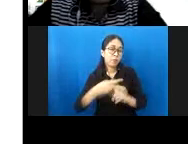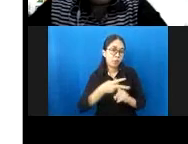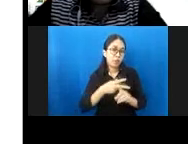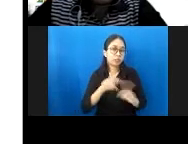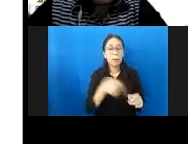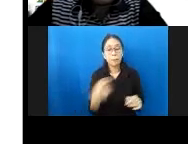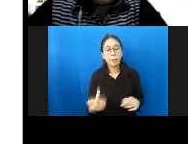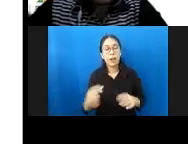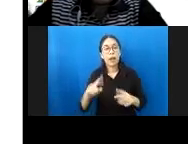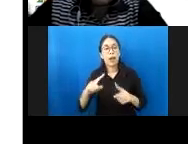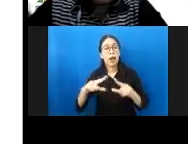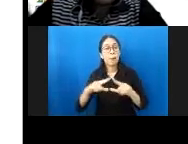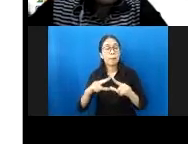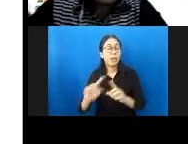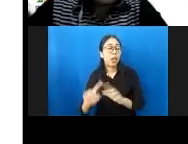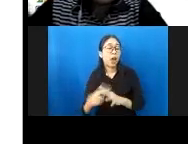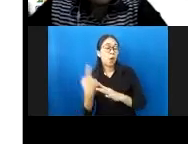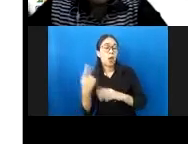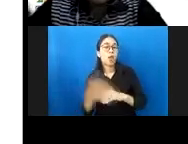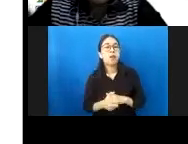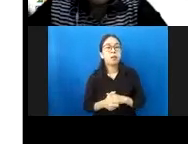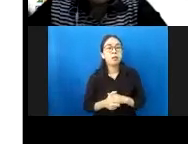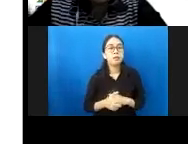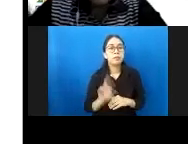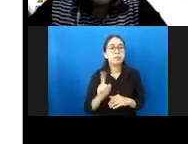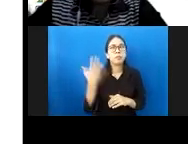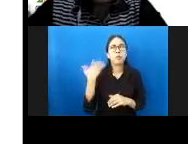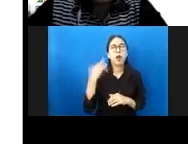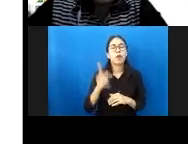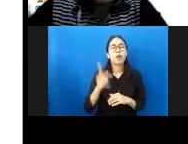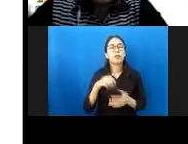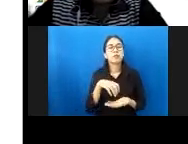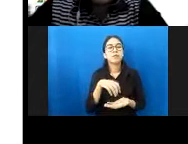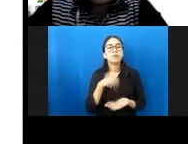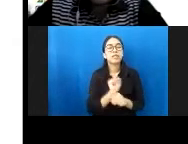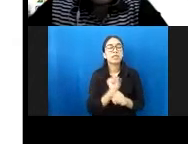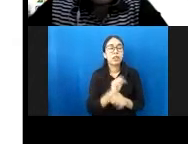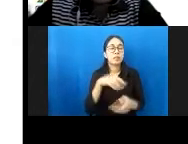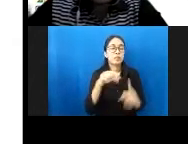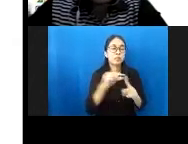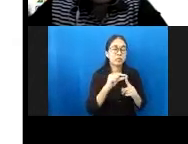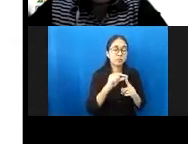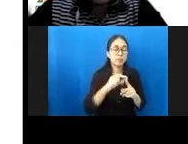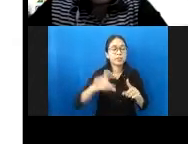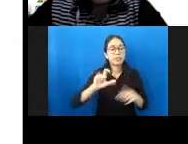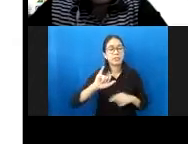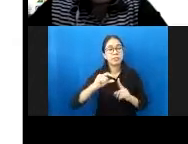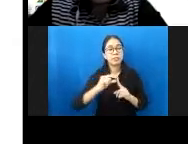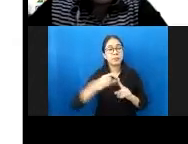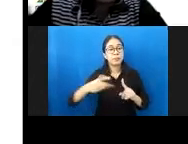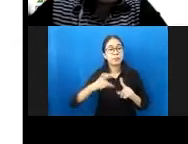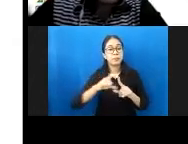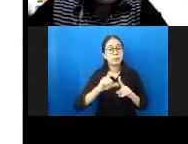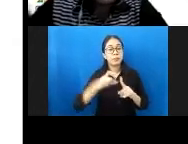ya. Pada saat itu kebetulan karena saya bekerja di Puskesmas Cipedas, kami diberikan izin untuk melaksanakan kalakarya